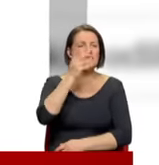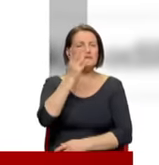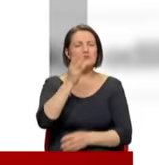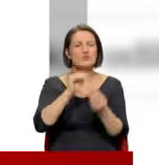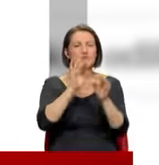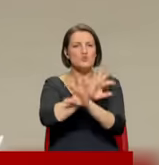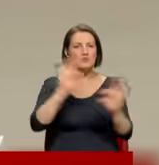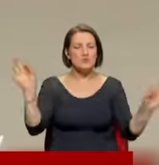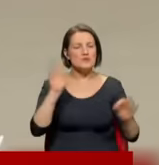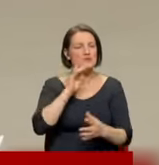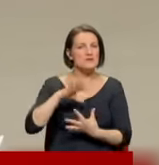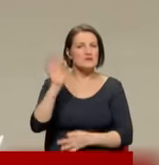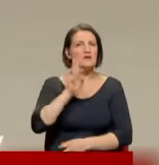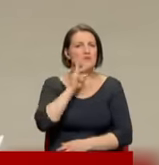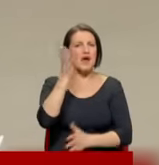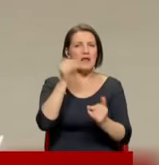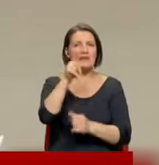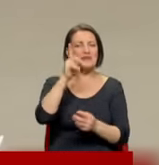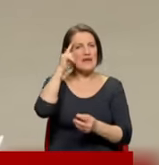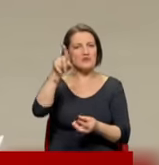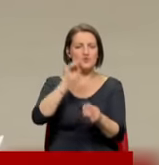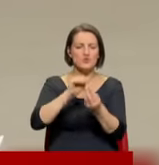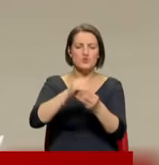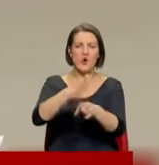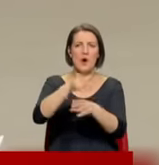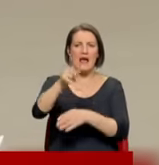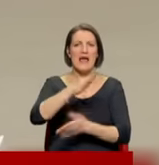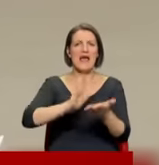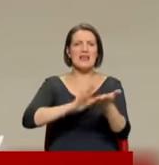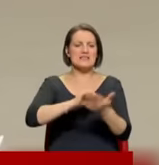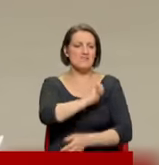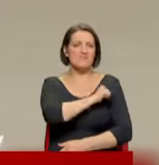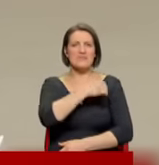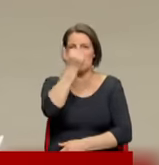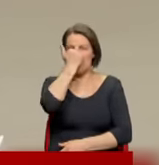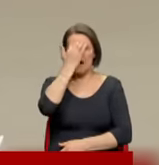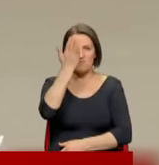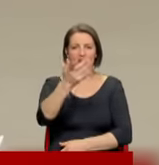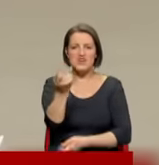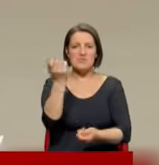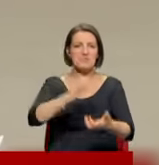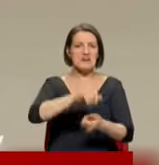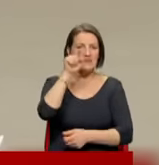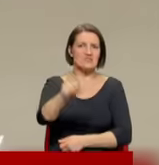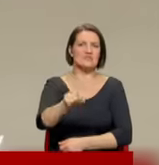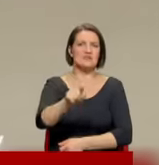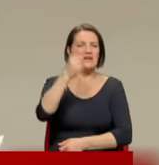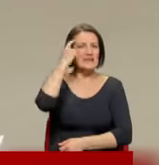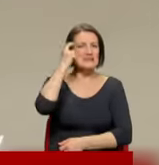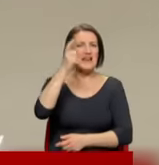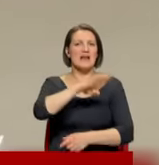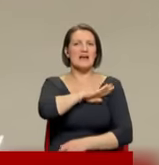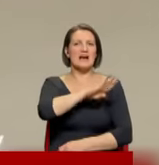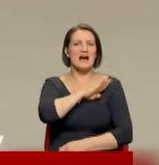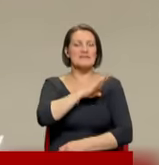ahını almaya değdi mi? İsrail'in suç ortağısınız. Elinizde Filistinlilerin kanı var. İşbirlikçisiniz. İsrail'in